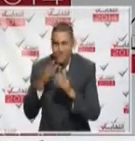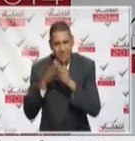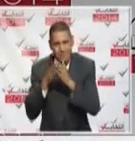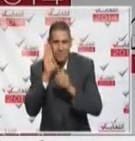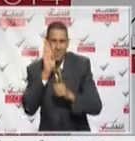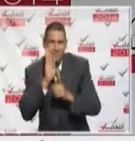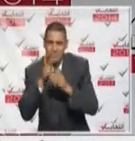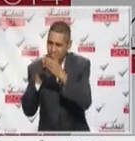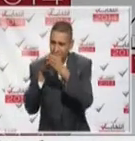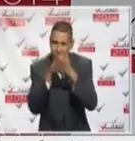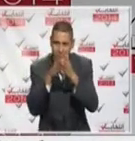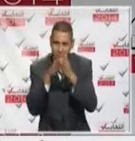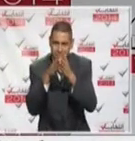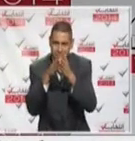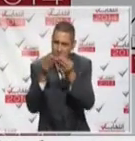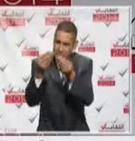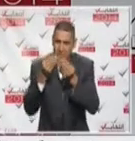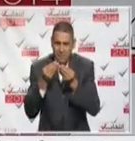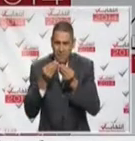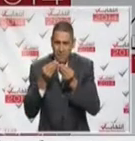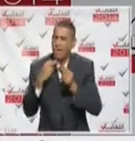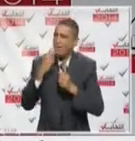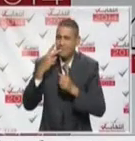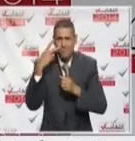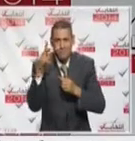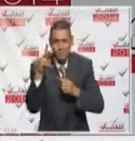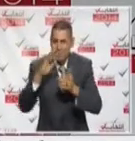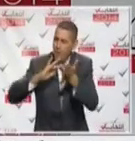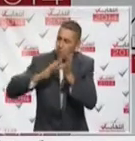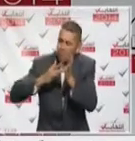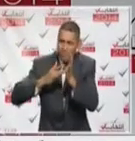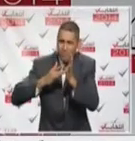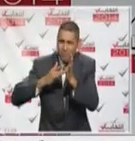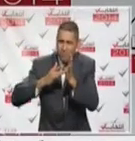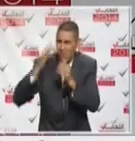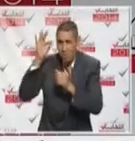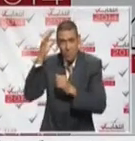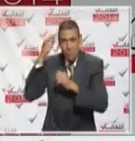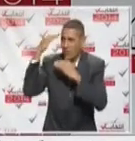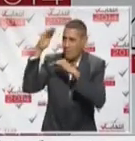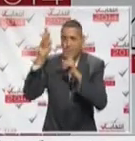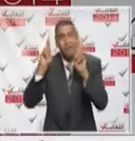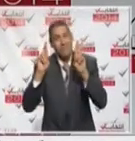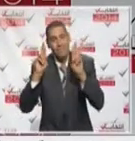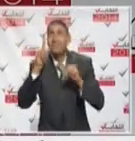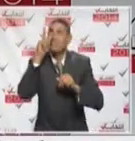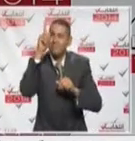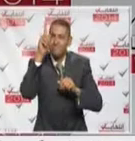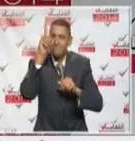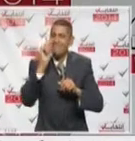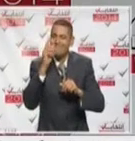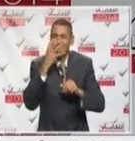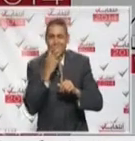قائمات تيار المحبه اغلبيه الاصوات في جميع الدوائر بالداخل والخارج وبحول الله لن نخيب